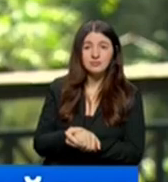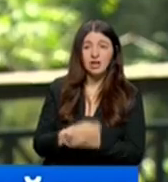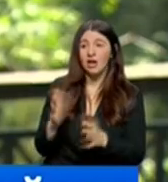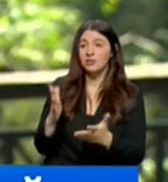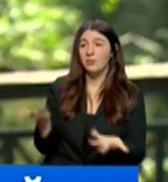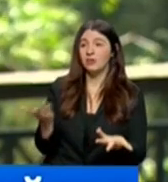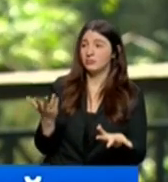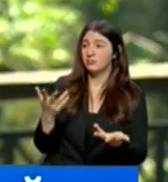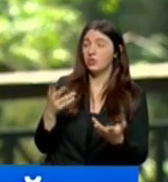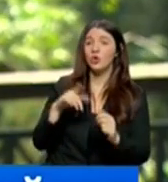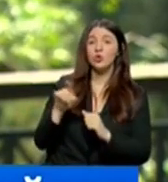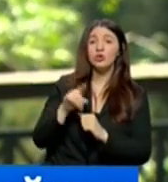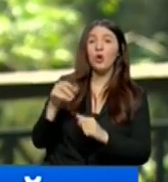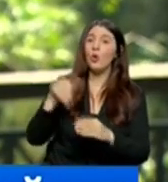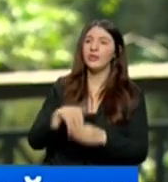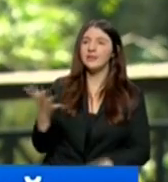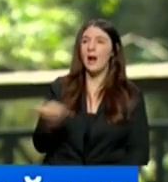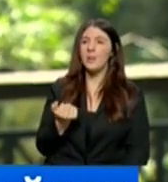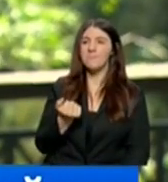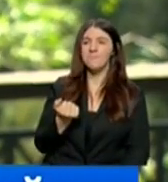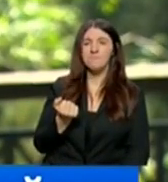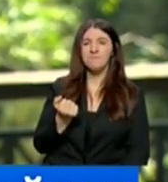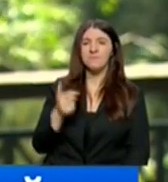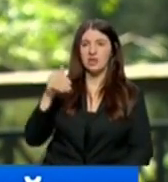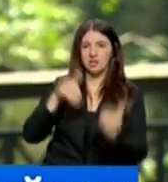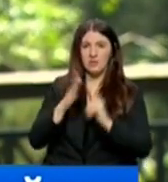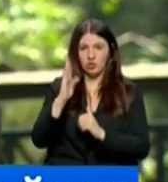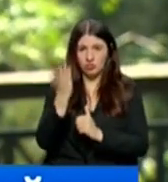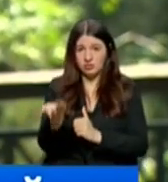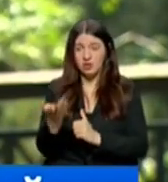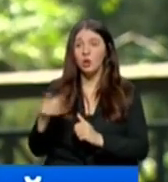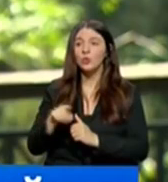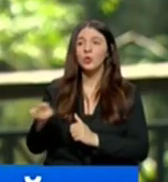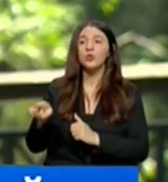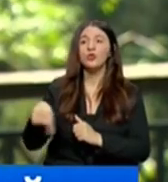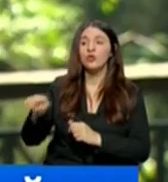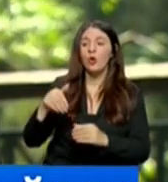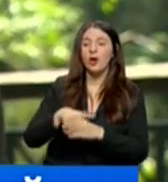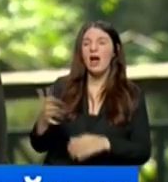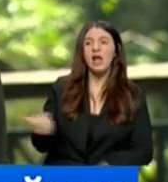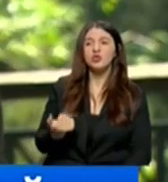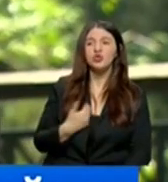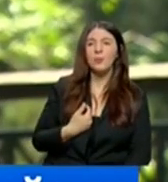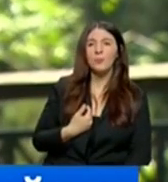Acaba Kürtlerin oyunu nasıl alabiliriz? Seçime gidiyoruz ya. Kürtlerin oyunu nasıl alabiliriz?